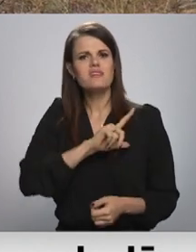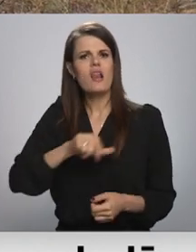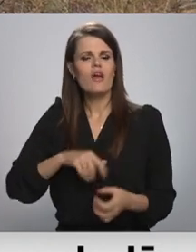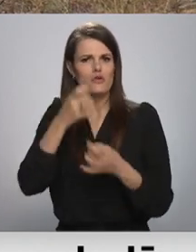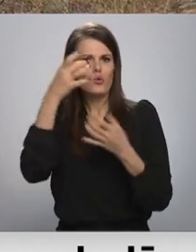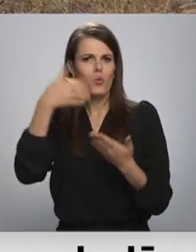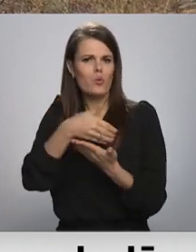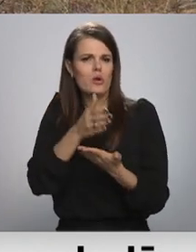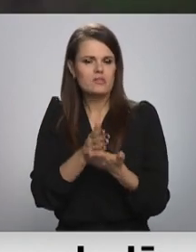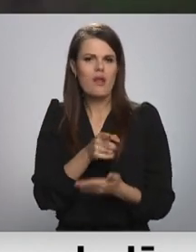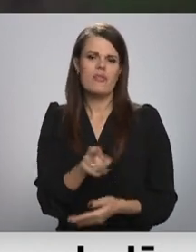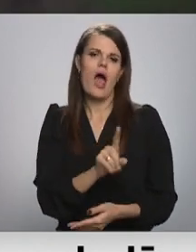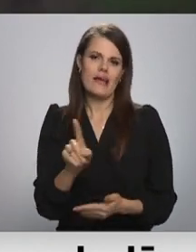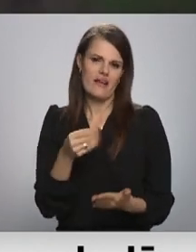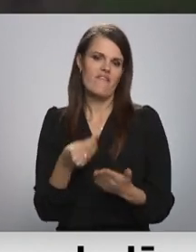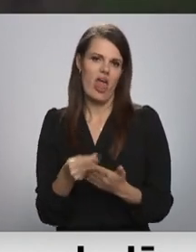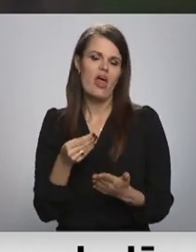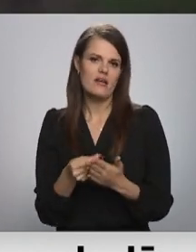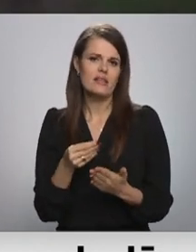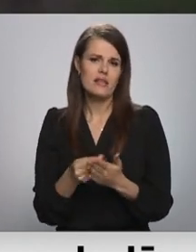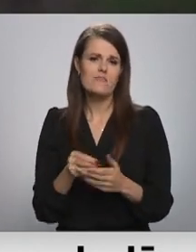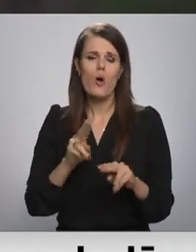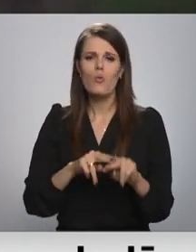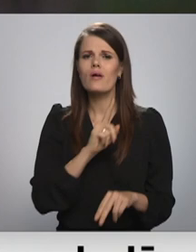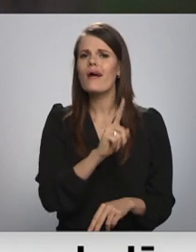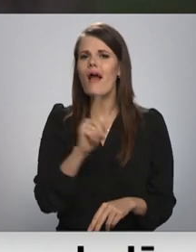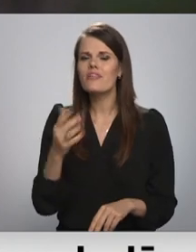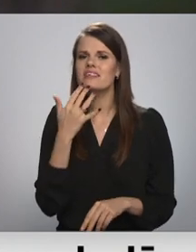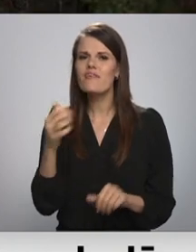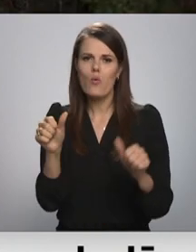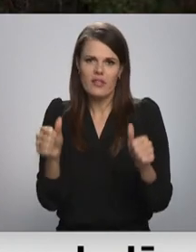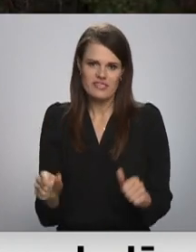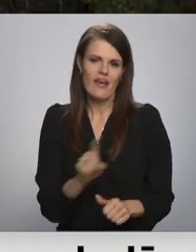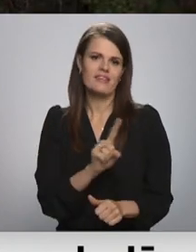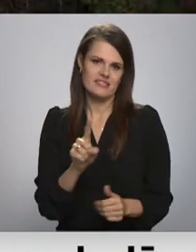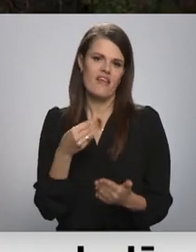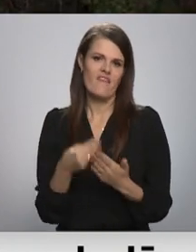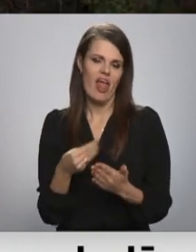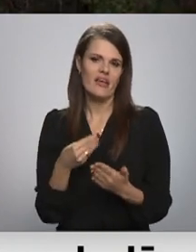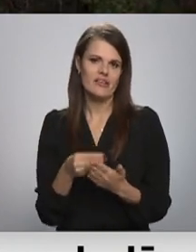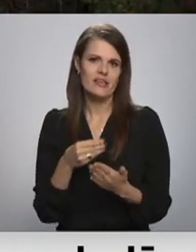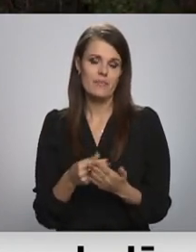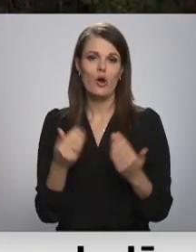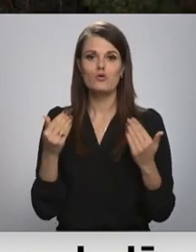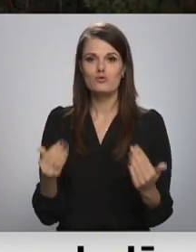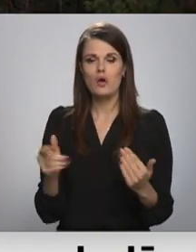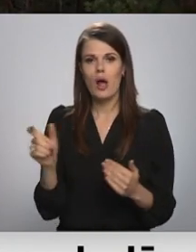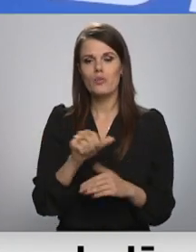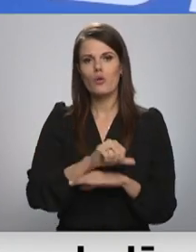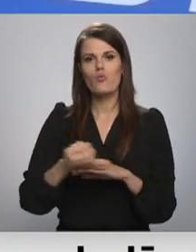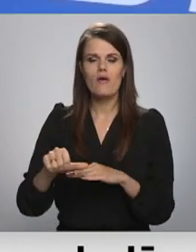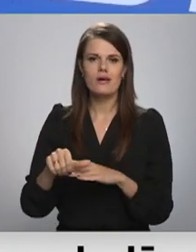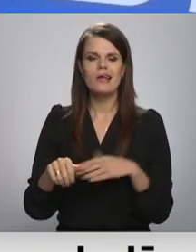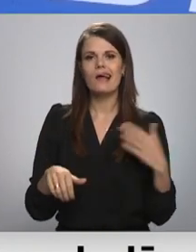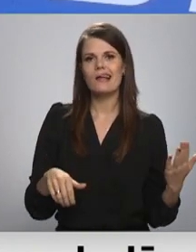dara, katra tā ir vērtība. Un arī katras valodas paveids ir vērtība. Šobrīd novada robežas ceļa zīmju kreisajā